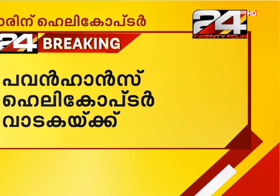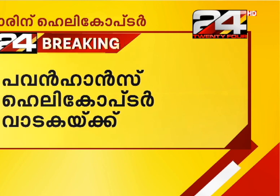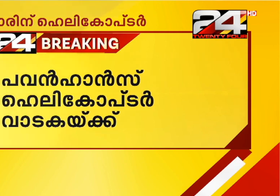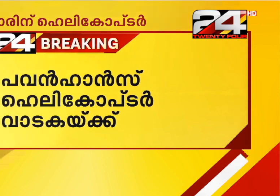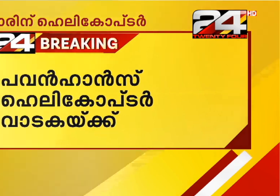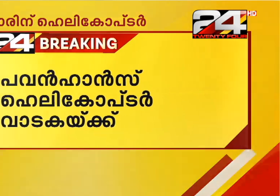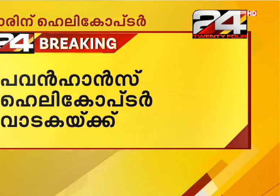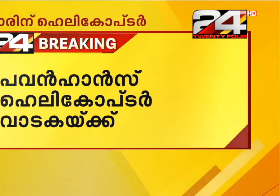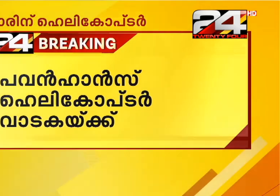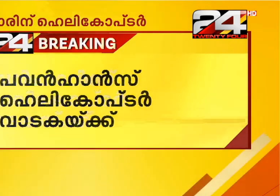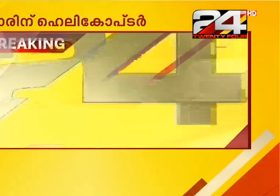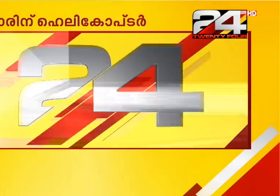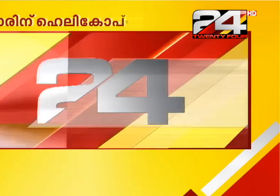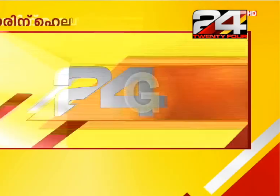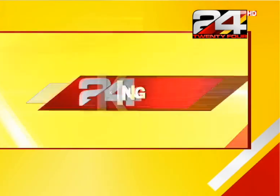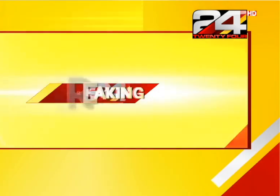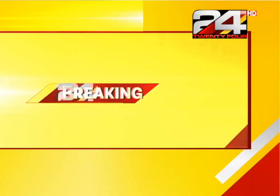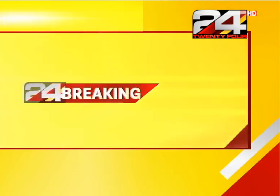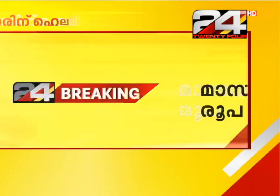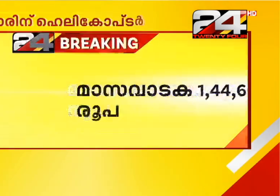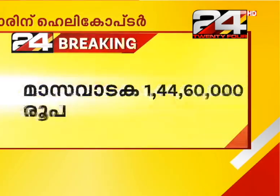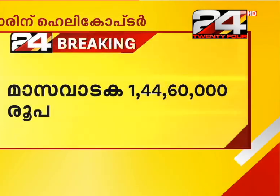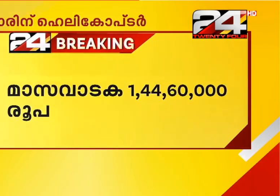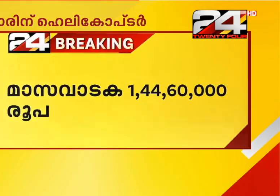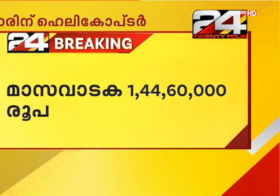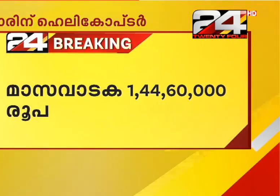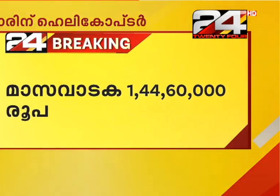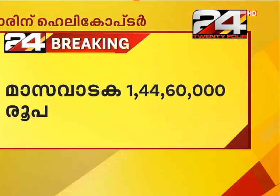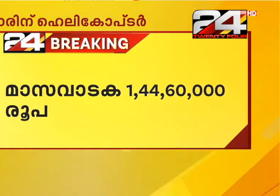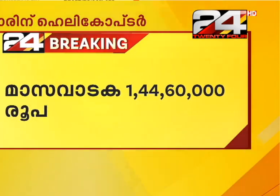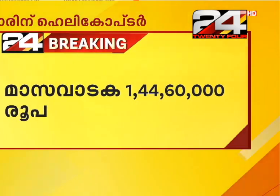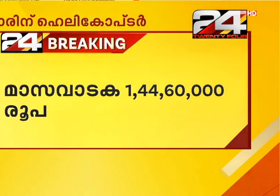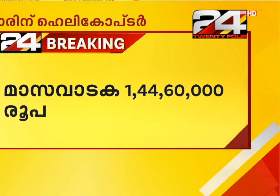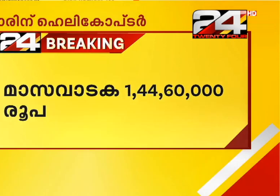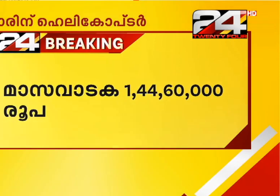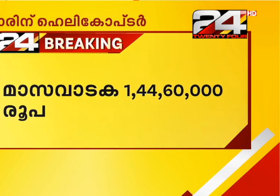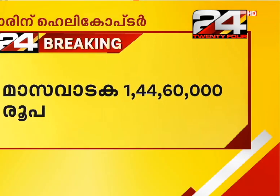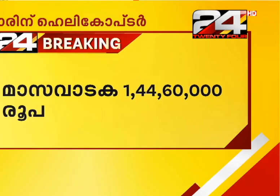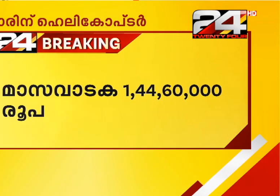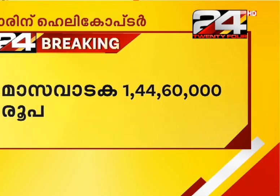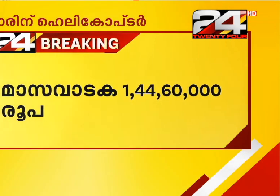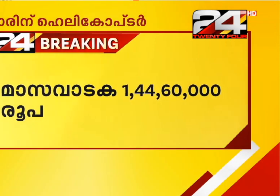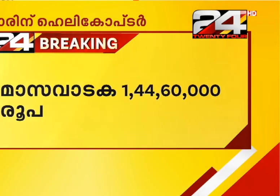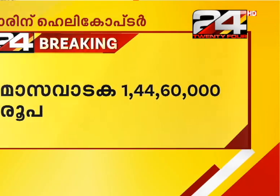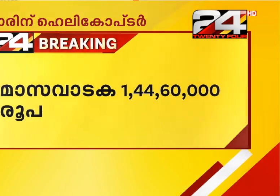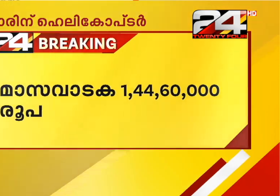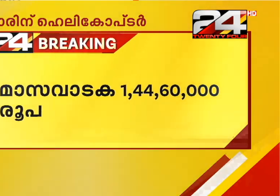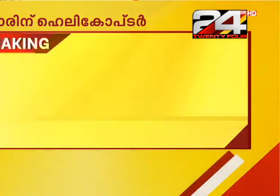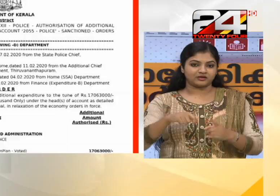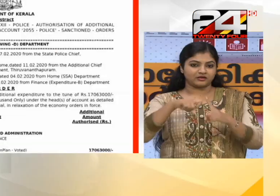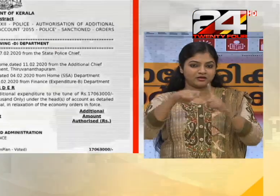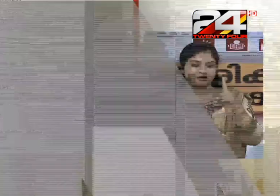ഏർപ്പെടുത്തിയിരിക്കുന്നു. അതിനെയൊക്കെ മറികടന്നാണ് ഇപ്പോൾ സർക്കാർ ഈ തരത്തിൽ, ധനകാര്യ വകുപ്പ് ഈ ഉത്തരവ് പുറപ്പെടുവിച്ചിരിക്കുന്നത്. ശരി ദിലീപ്.